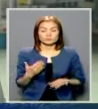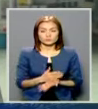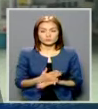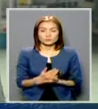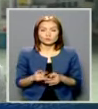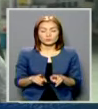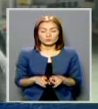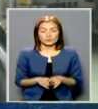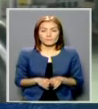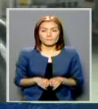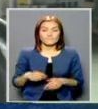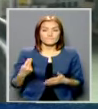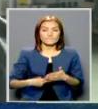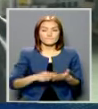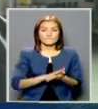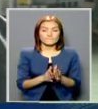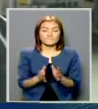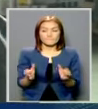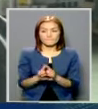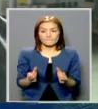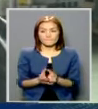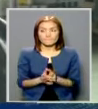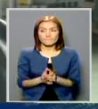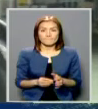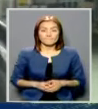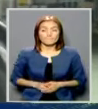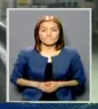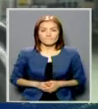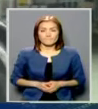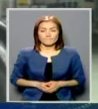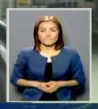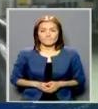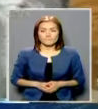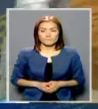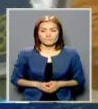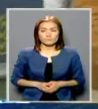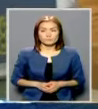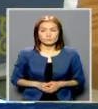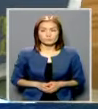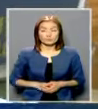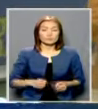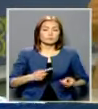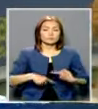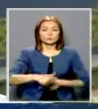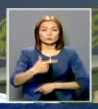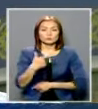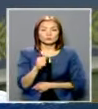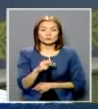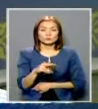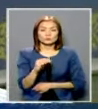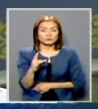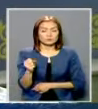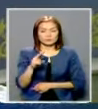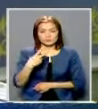сегодня они подписывают некоторые компании некоторыми наших производителями. Предприниматель Гульфара Исмагулова